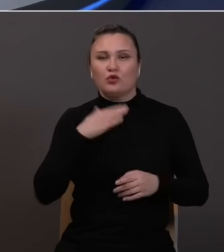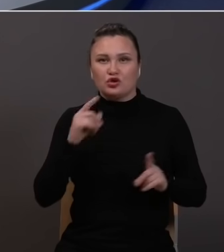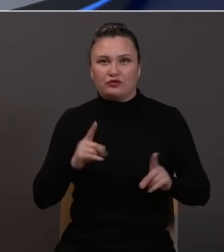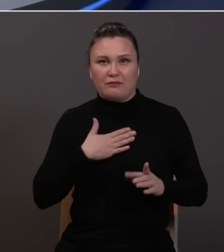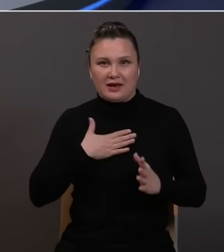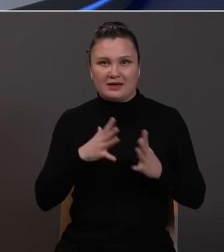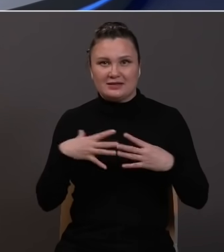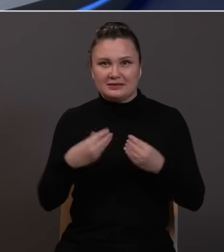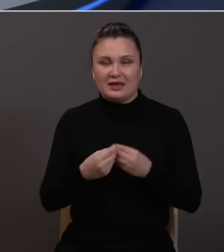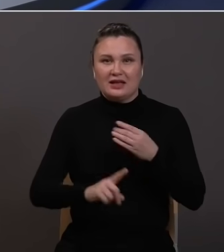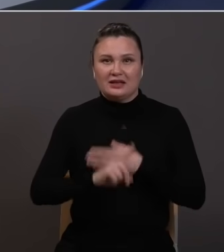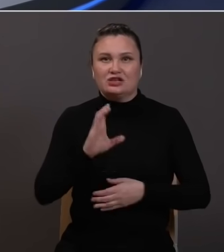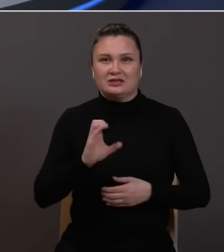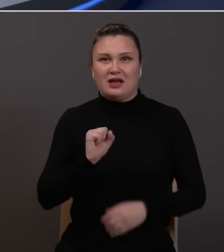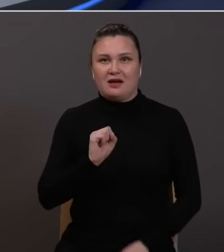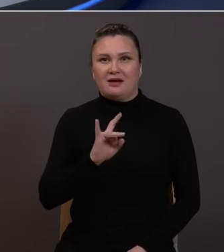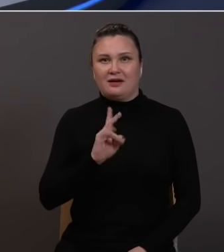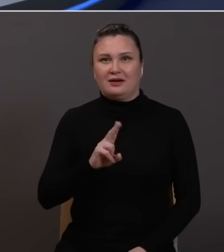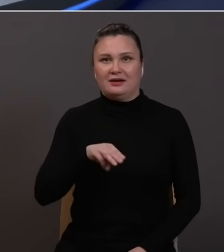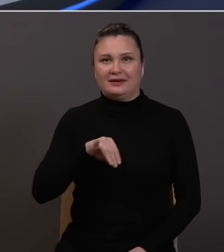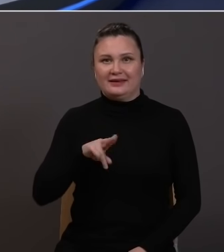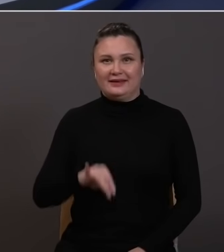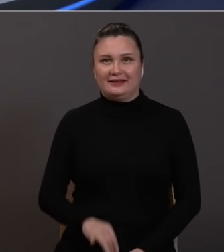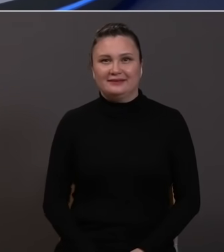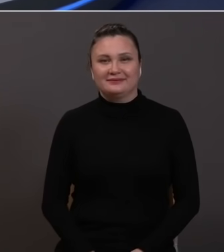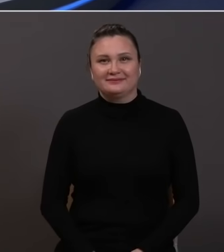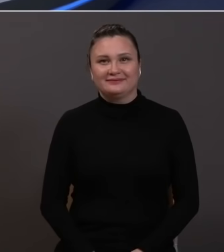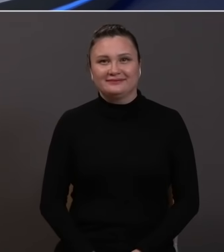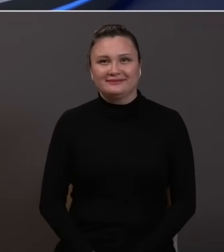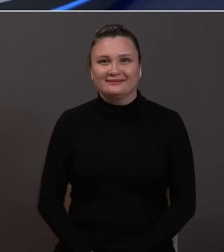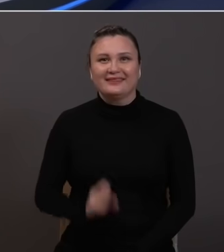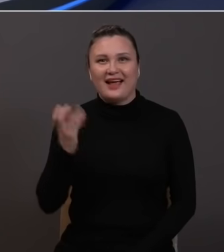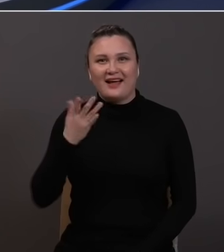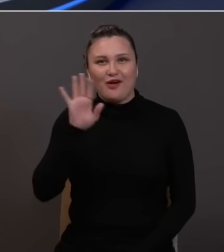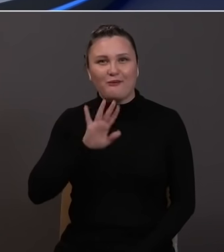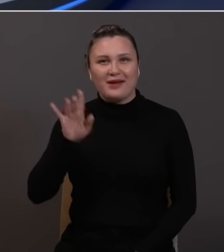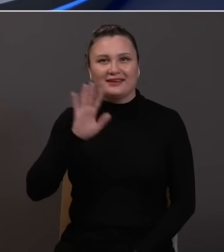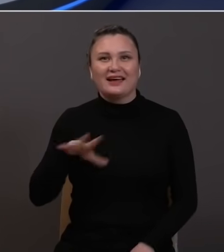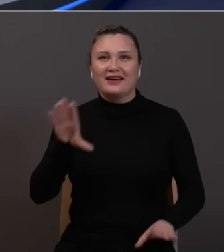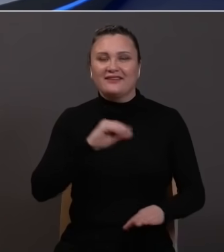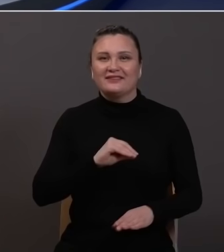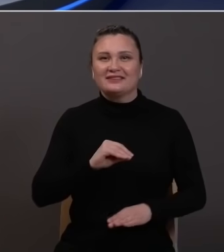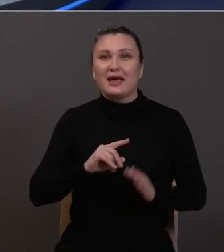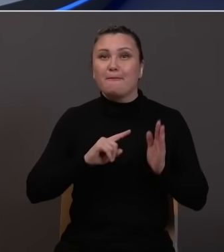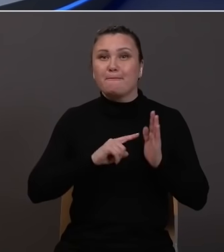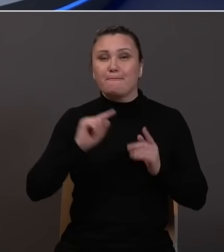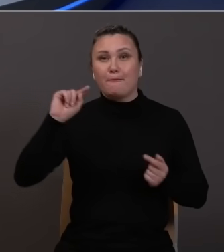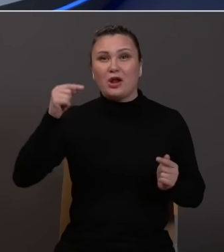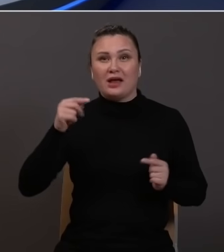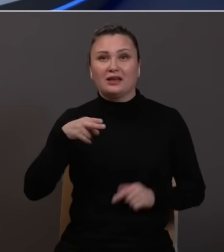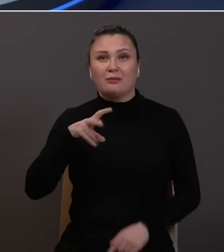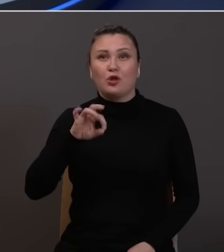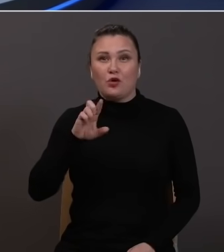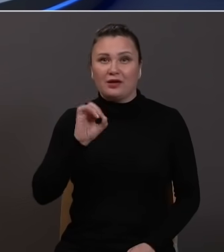семья началась с Арктики. Как романтично. Вот это романтика, да. А полярники все такие. А еще полярники-блогеры это вообще.